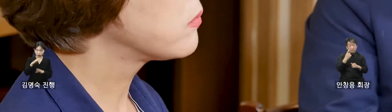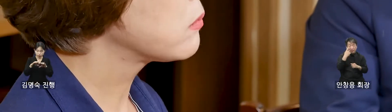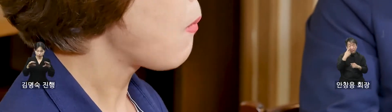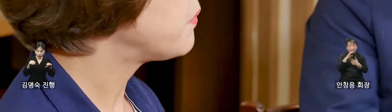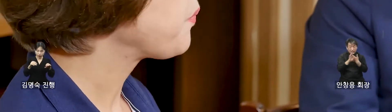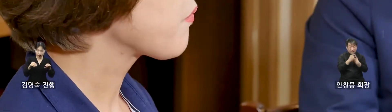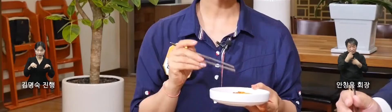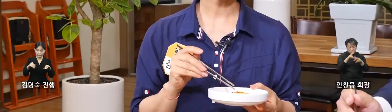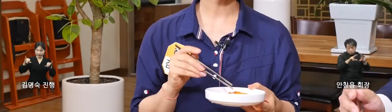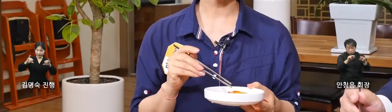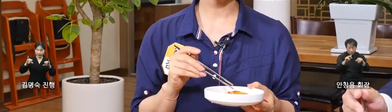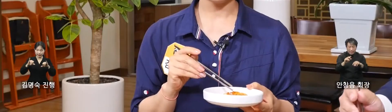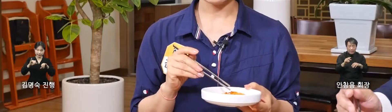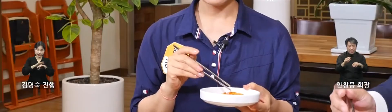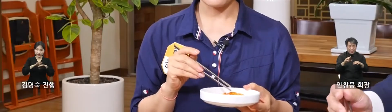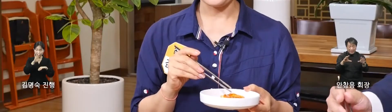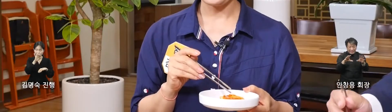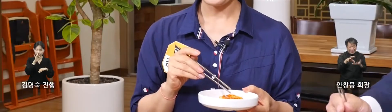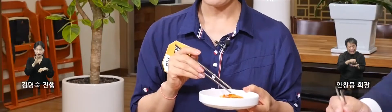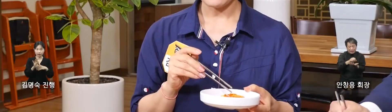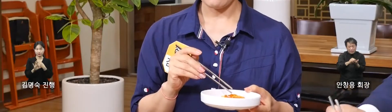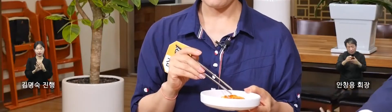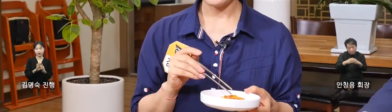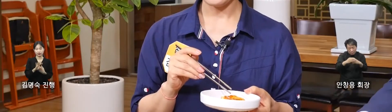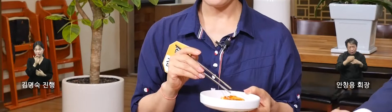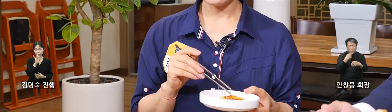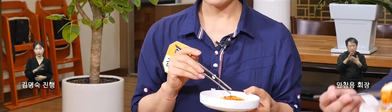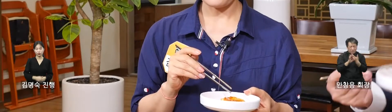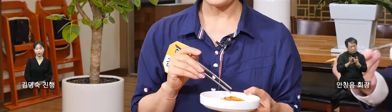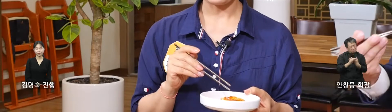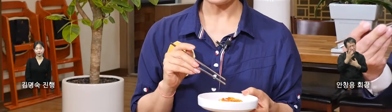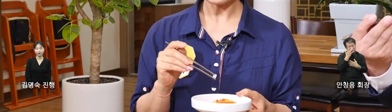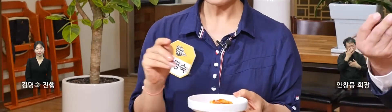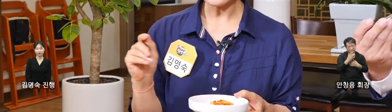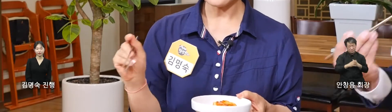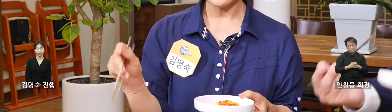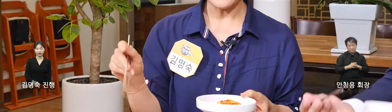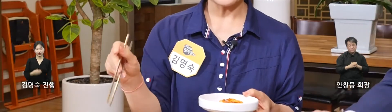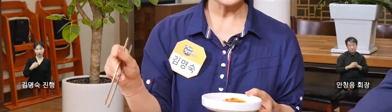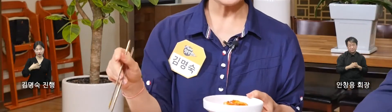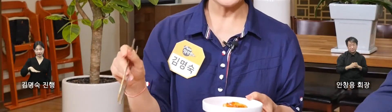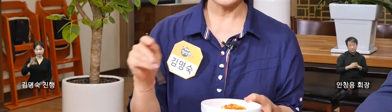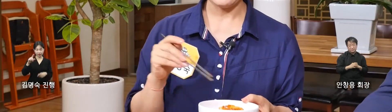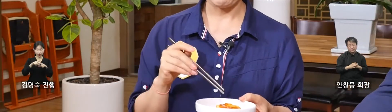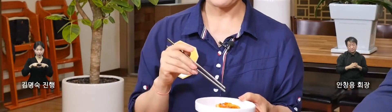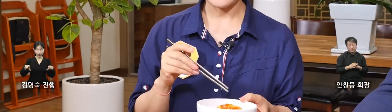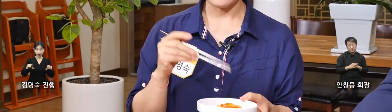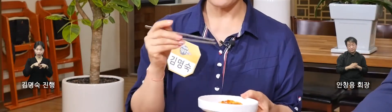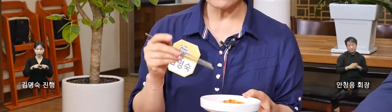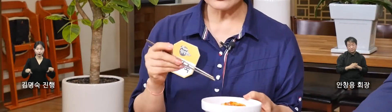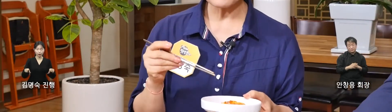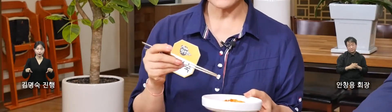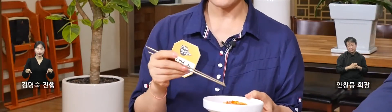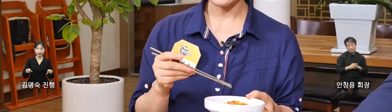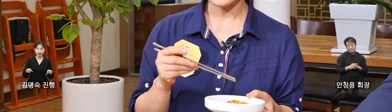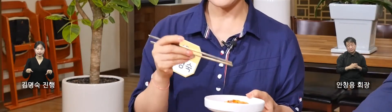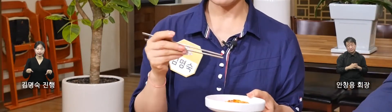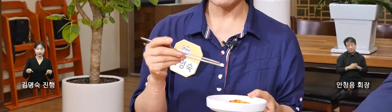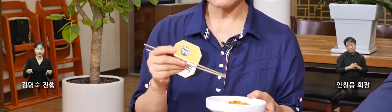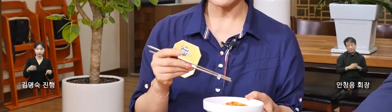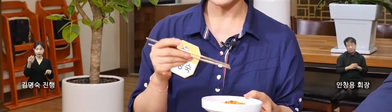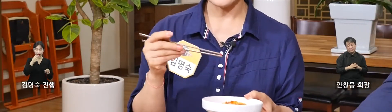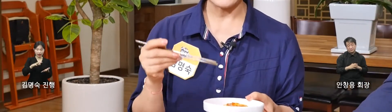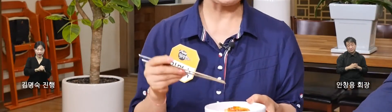배이면 겉돌잖아요. 그리고 저는 일단은 보통 이 양념이 그러니까 볶음